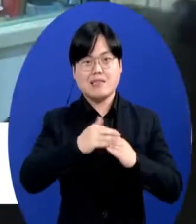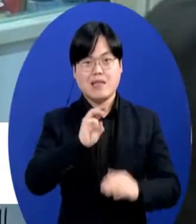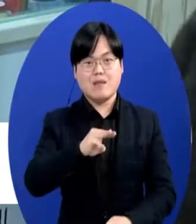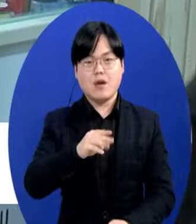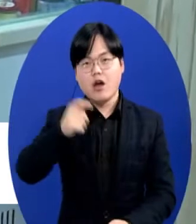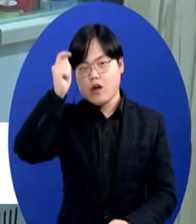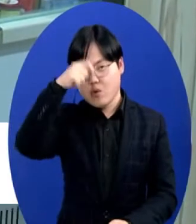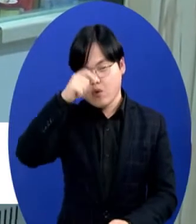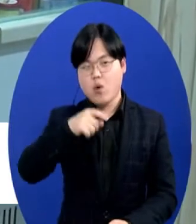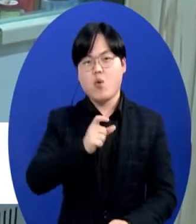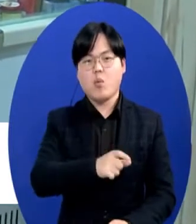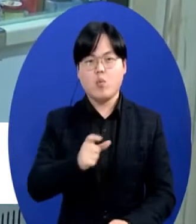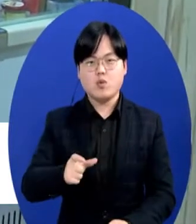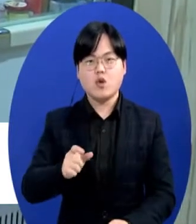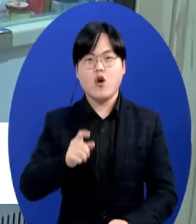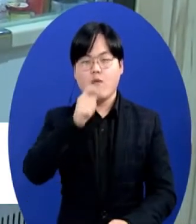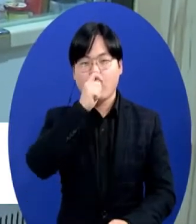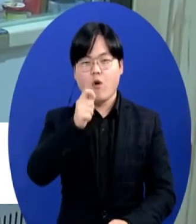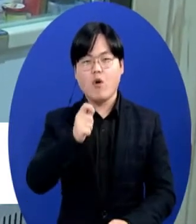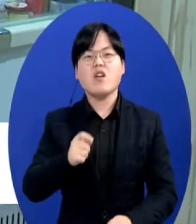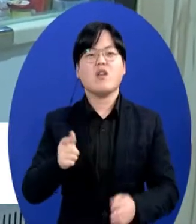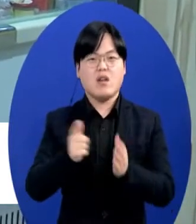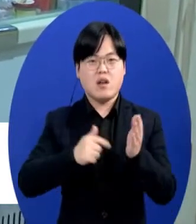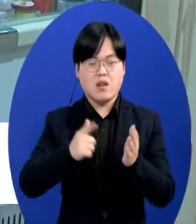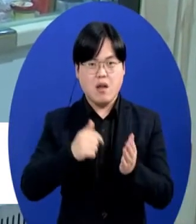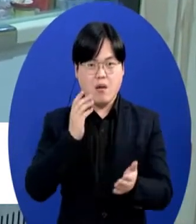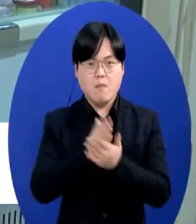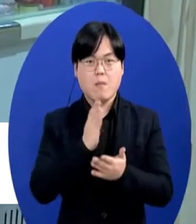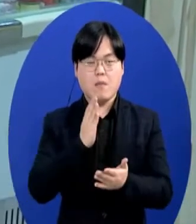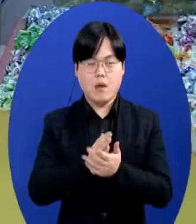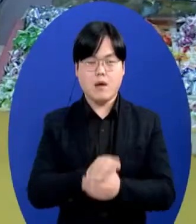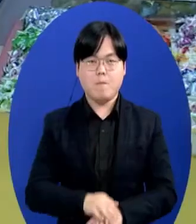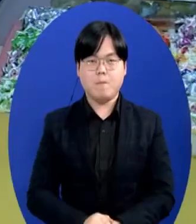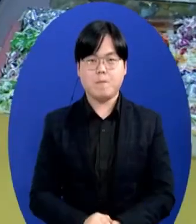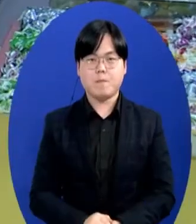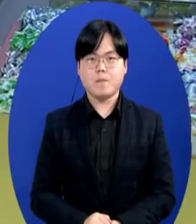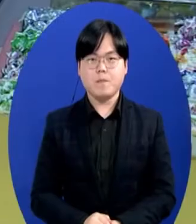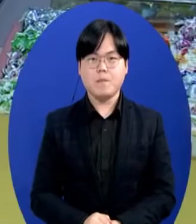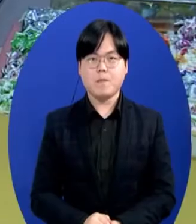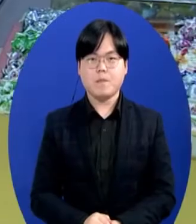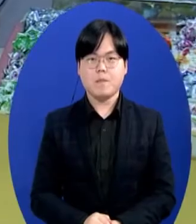түрээслэгч аж ахуй нэгжүүд тодорхой хэмжээний хөнгөлөлт үзүүлэх шаардлага байгааг худалдаа эрхлэгчид хэлж байсан юм.